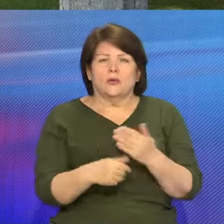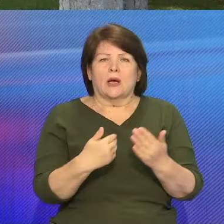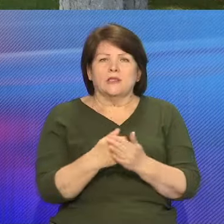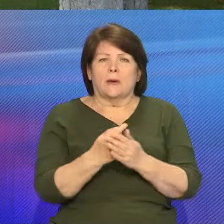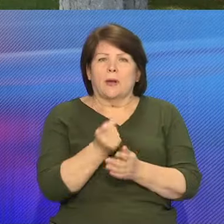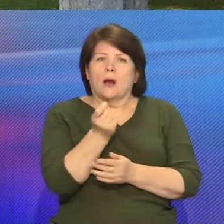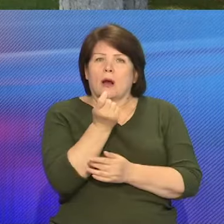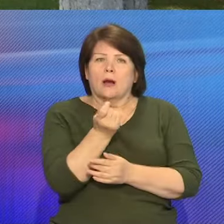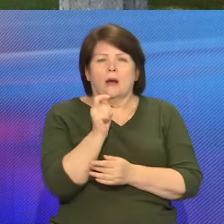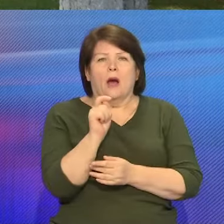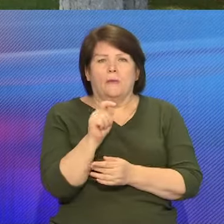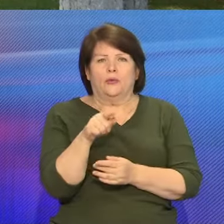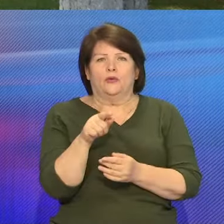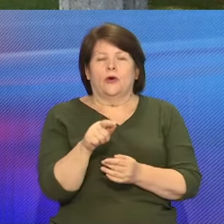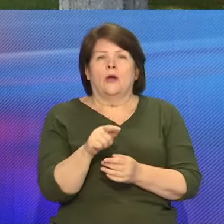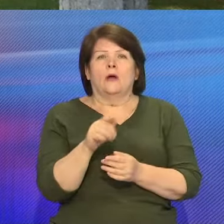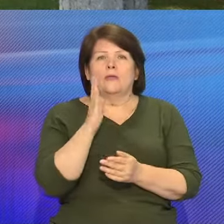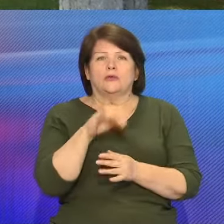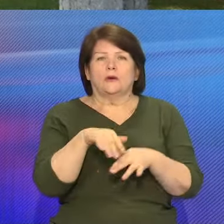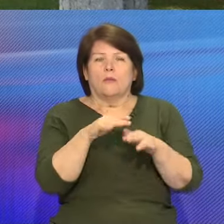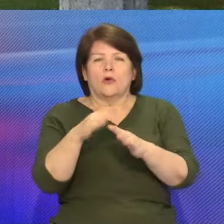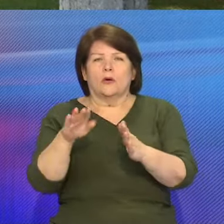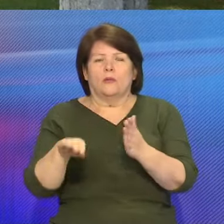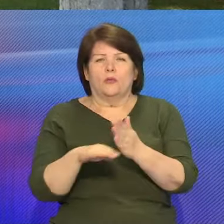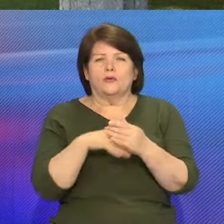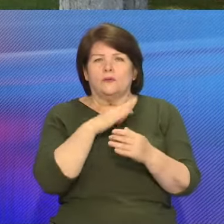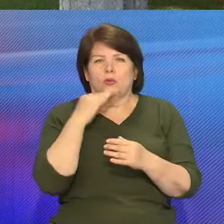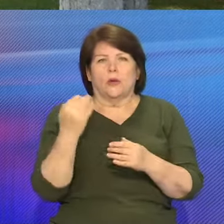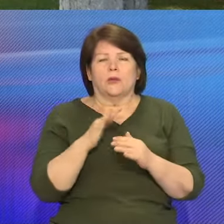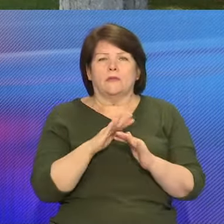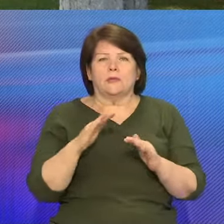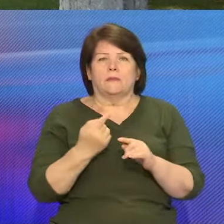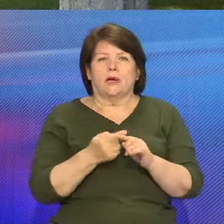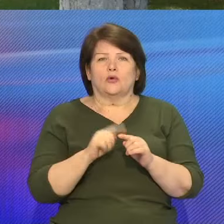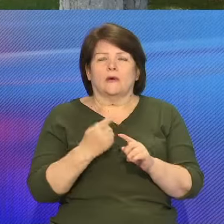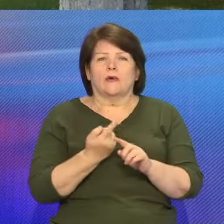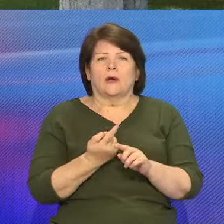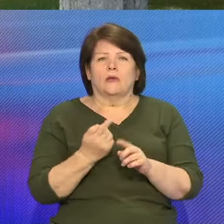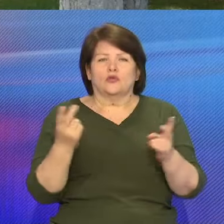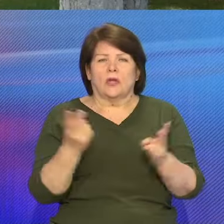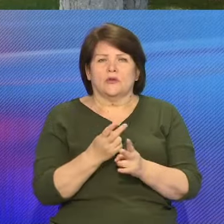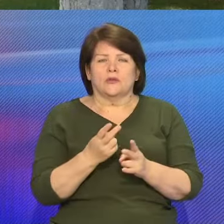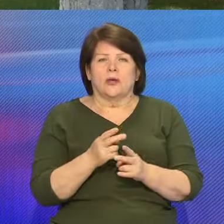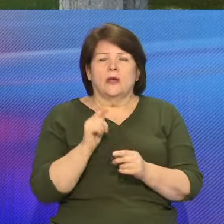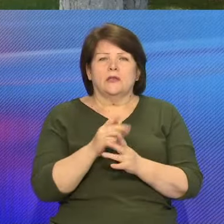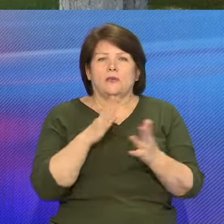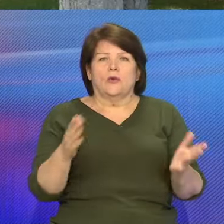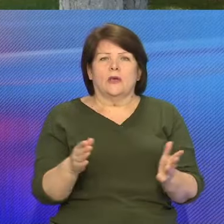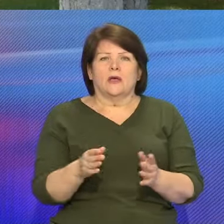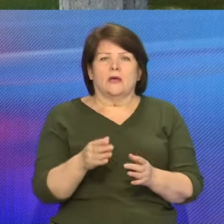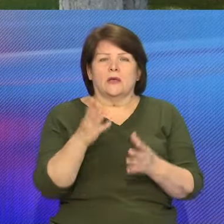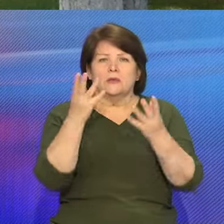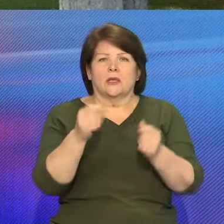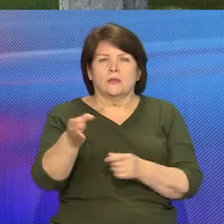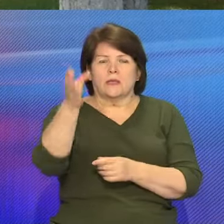каплю помощи, можем оказать море помощи многим детям, которые в этом нуждаются. А тем более День знания 1 сентября – это праздник для